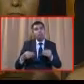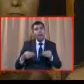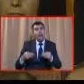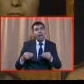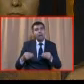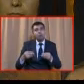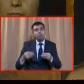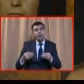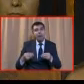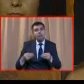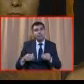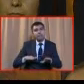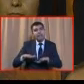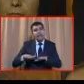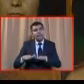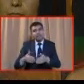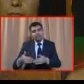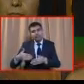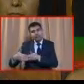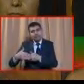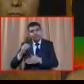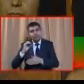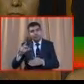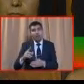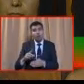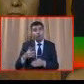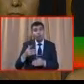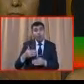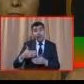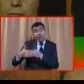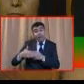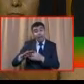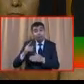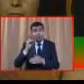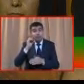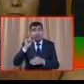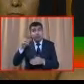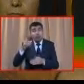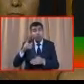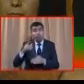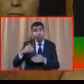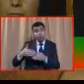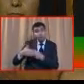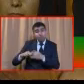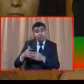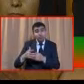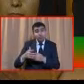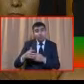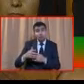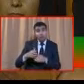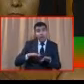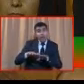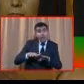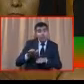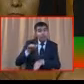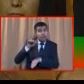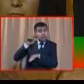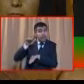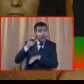وتزنيت وإقليم غير مباشر سيدي يفني، شتوكايت بها ماسة ولاد